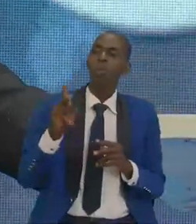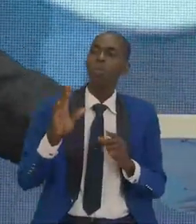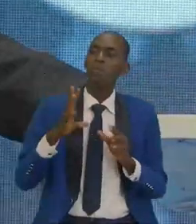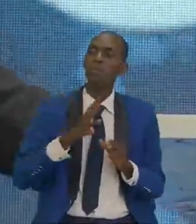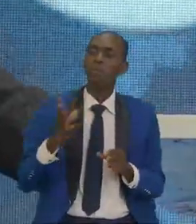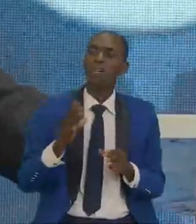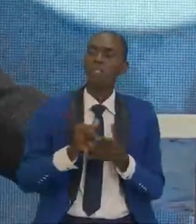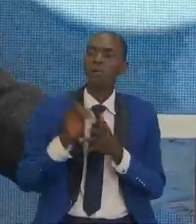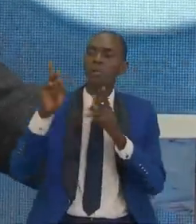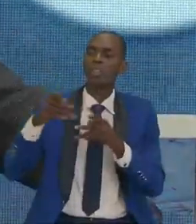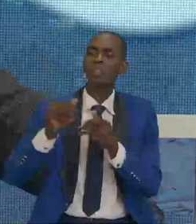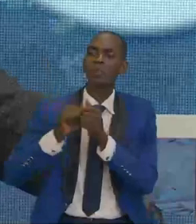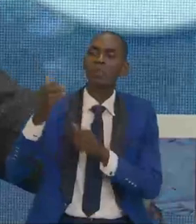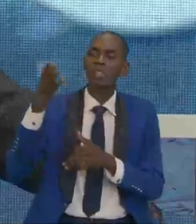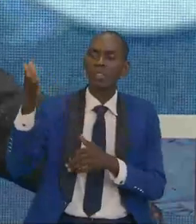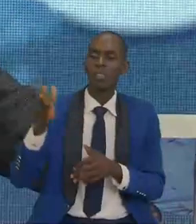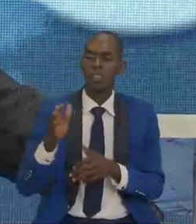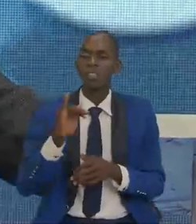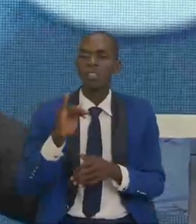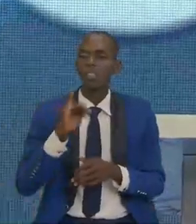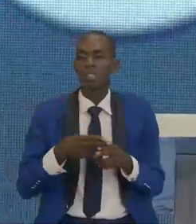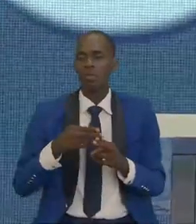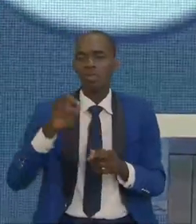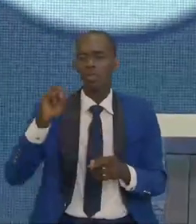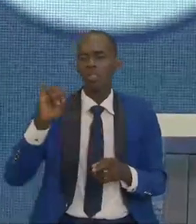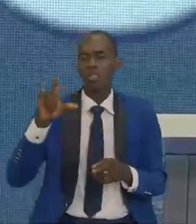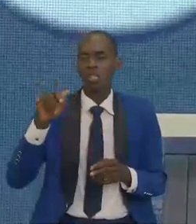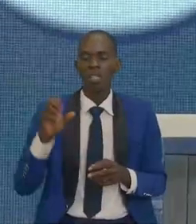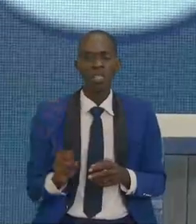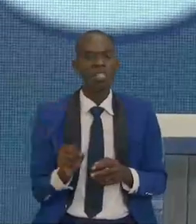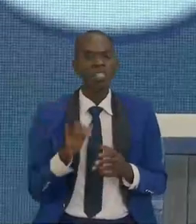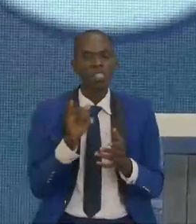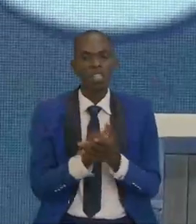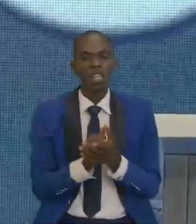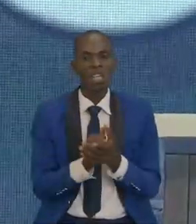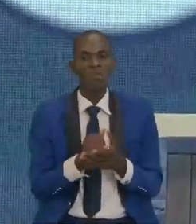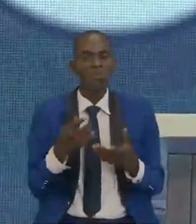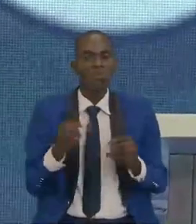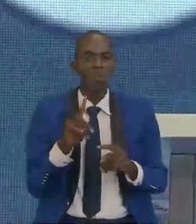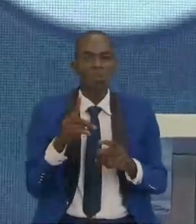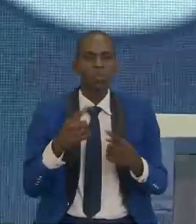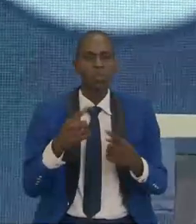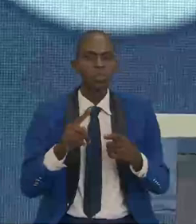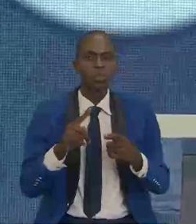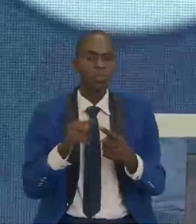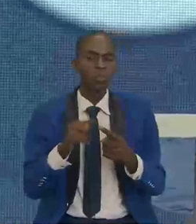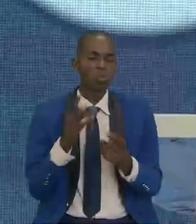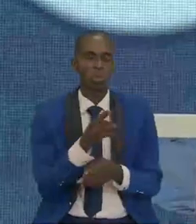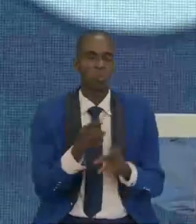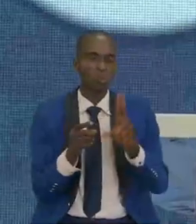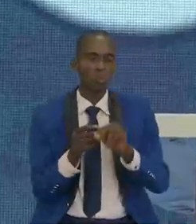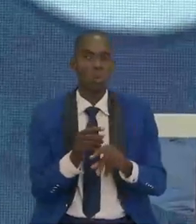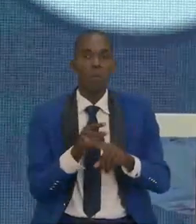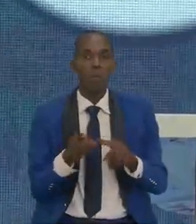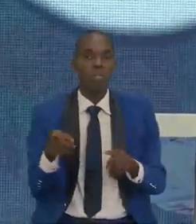C'est Silas qui parle là-bas. Non, c'est Tite qui parle là-bas. Non. Ils